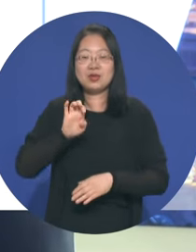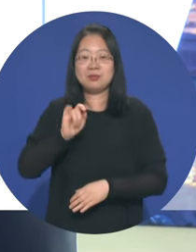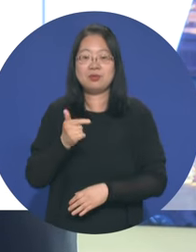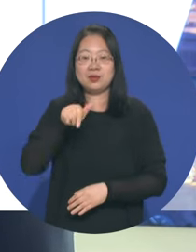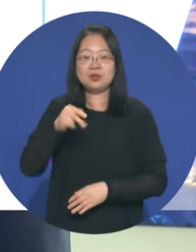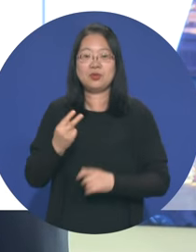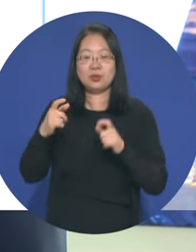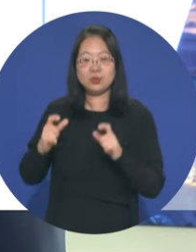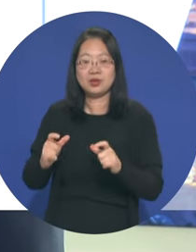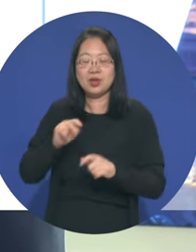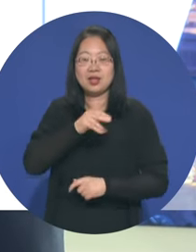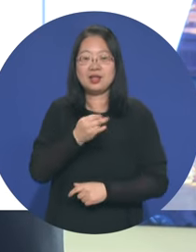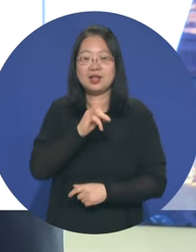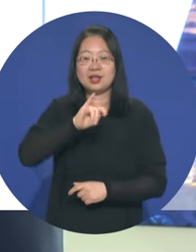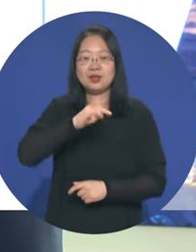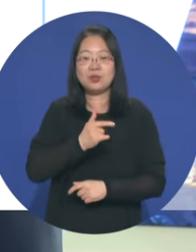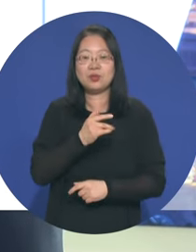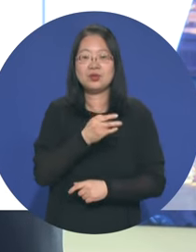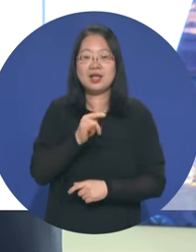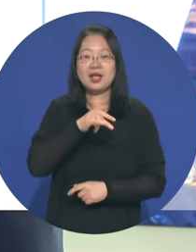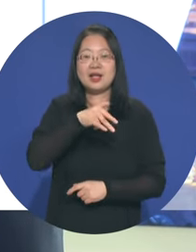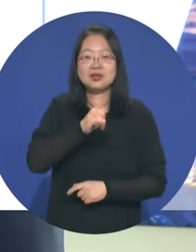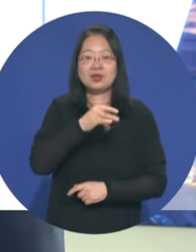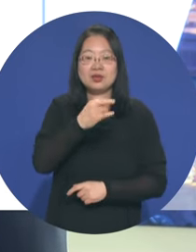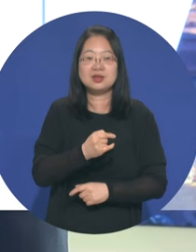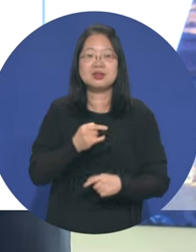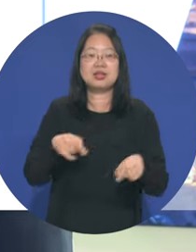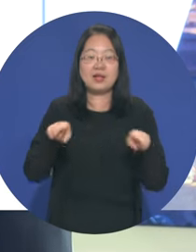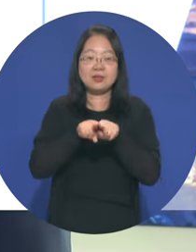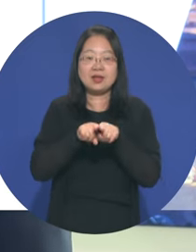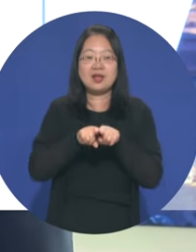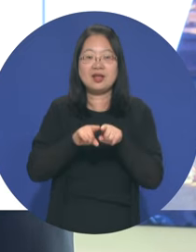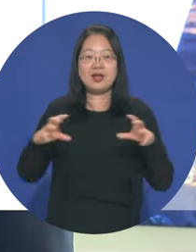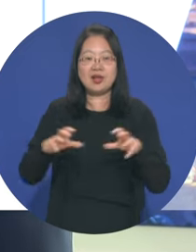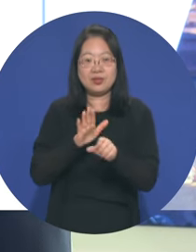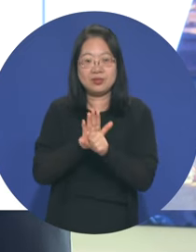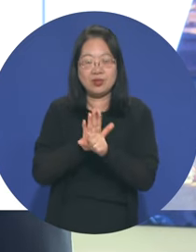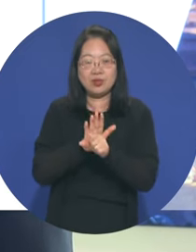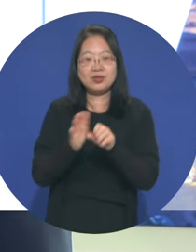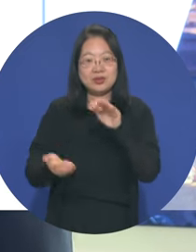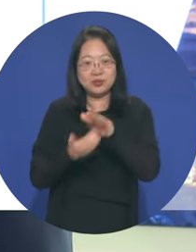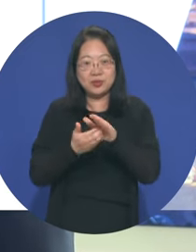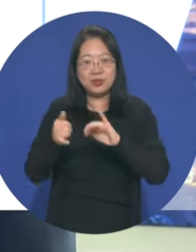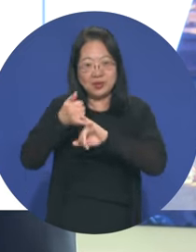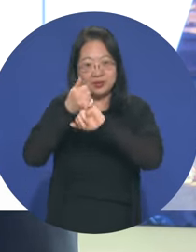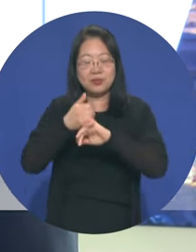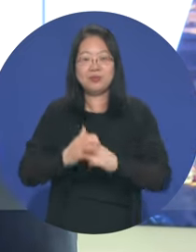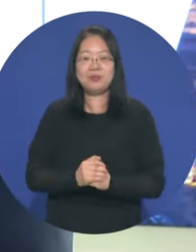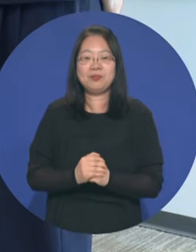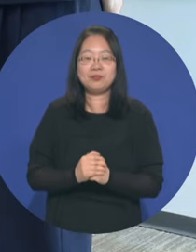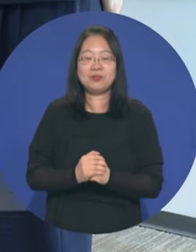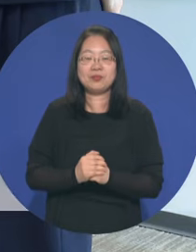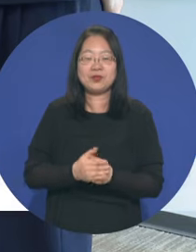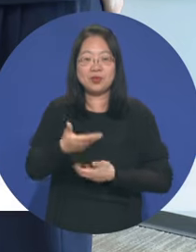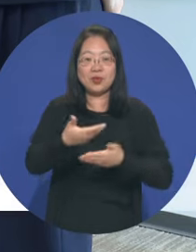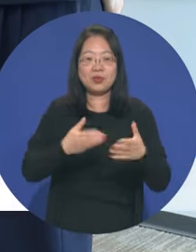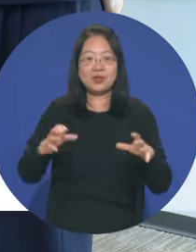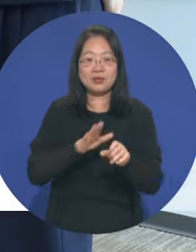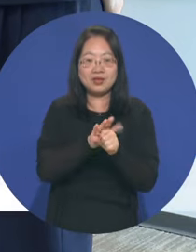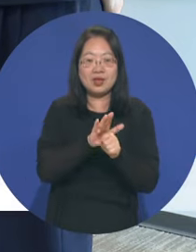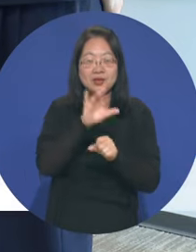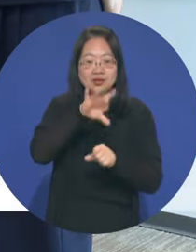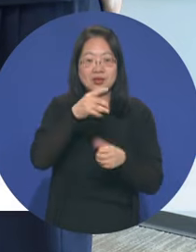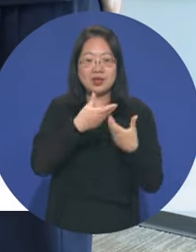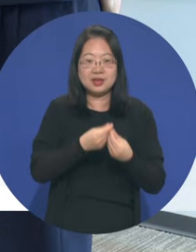관련해서 우리 판교와 또 우리 실리콘 내젓와 많은 협력 관계를 앞으로 이루도록 하겠습니다. 특히